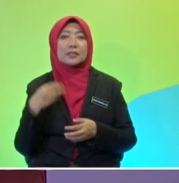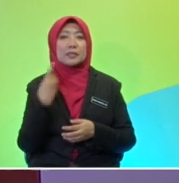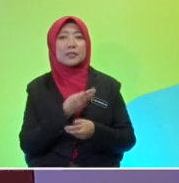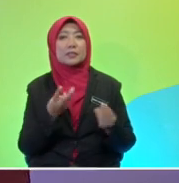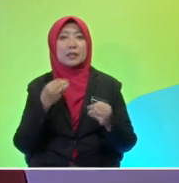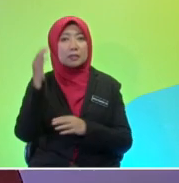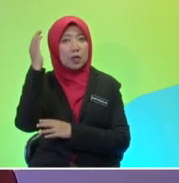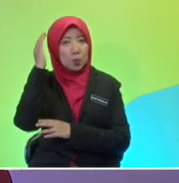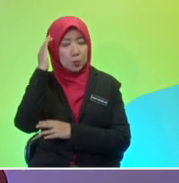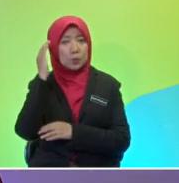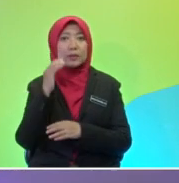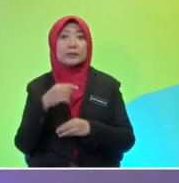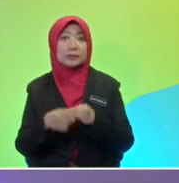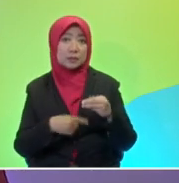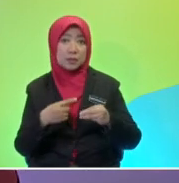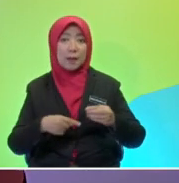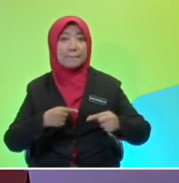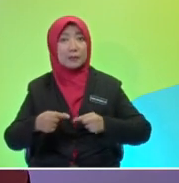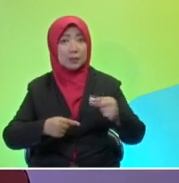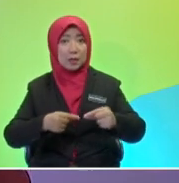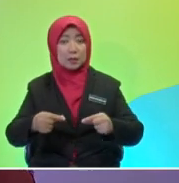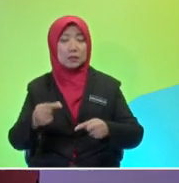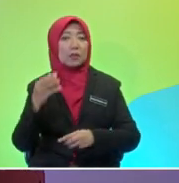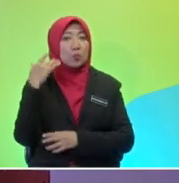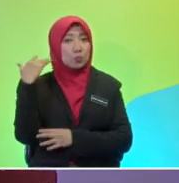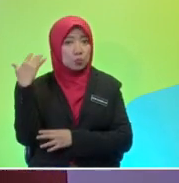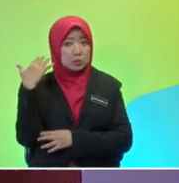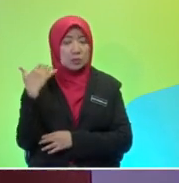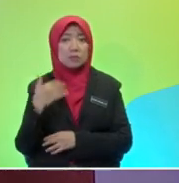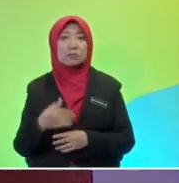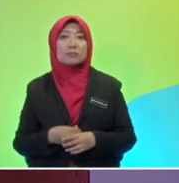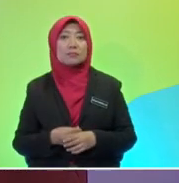tentang pergerakan bunyi dan anggota badan hewan